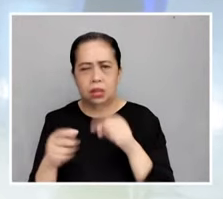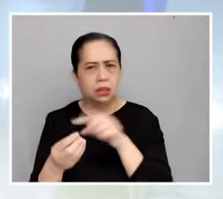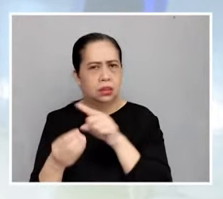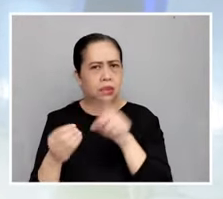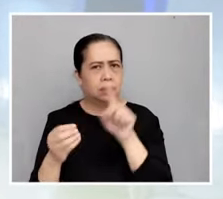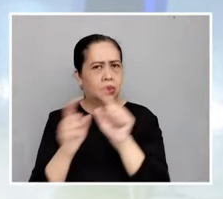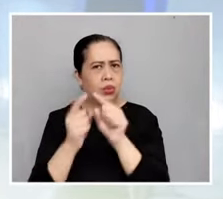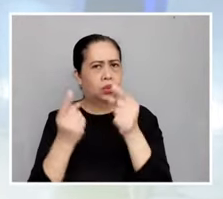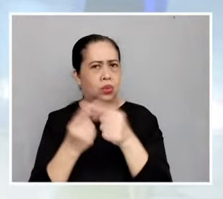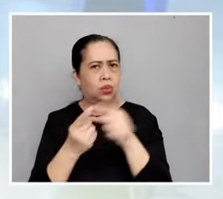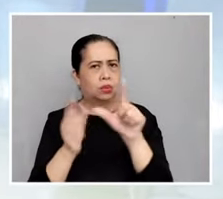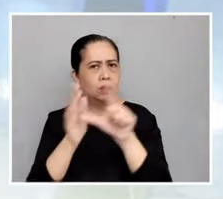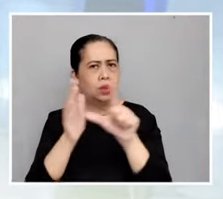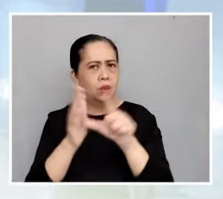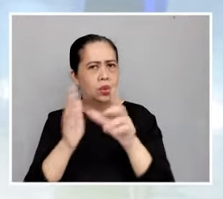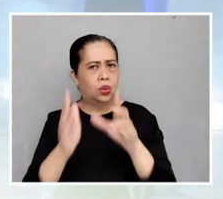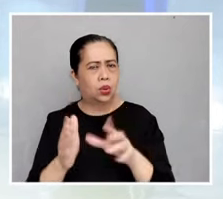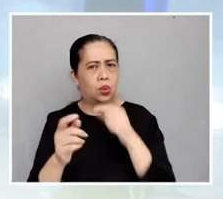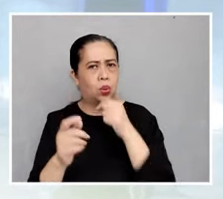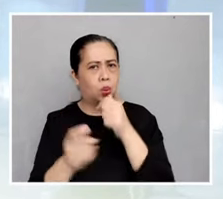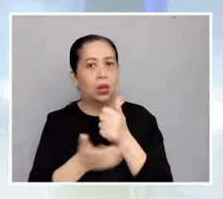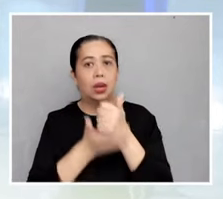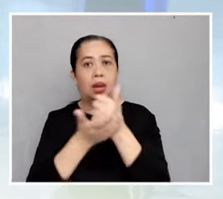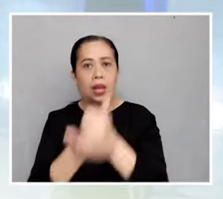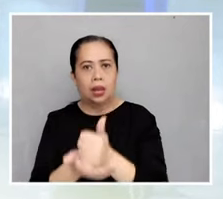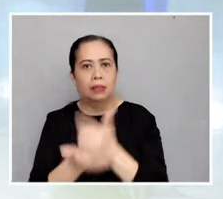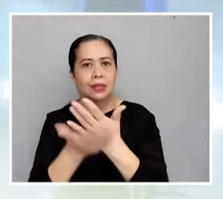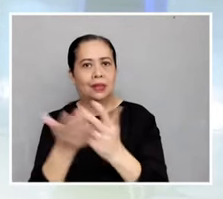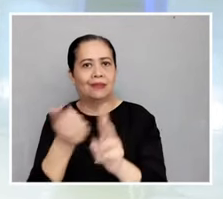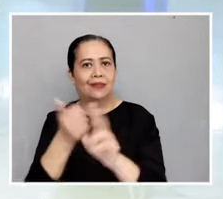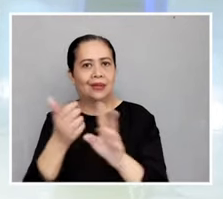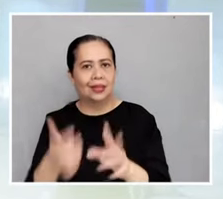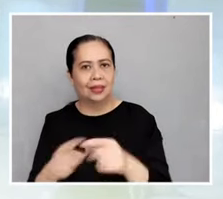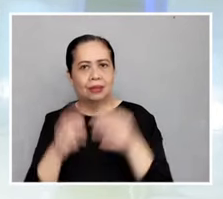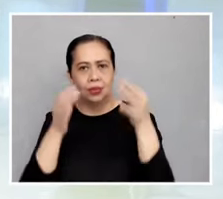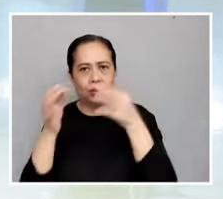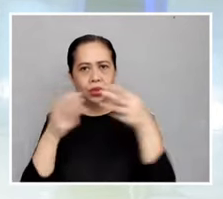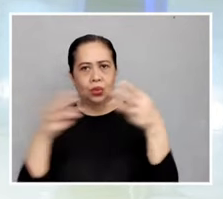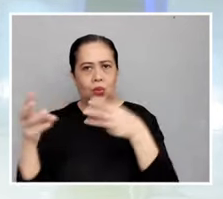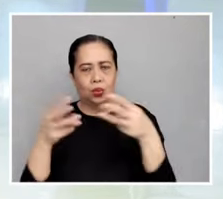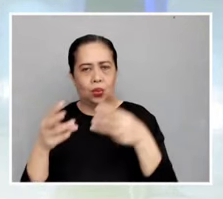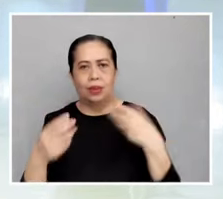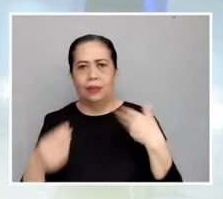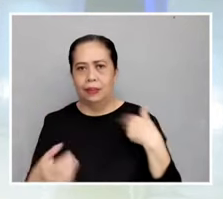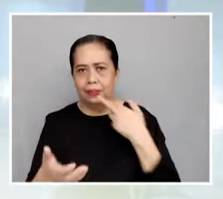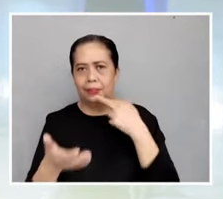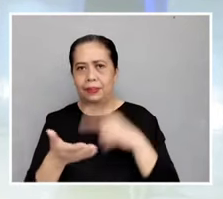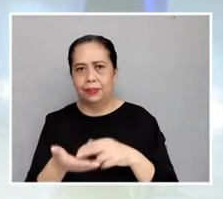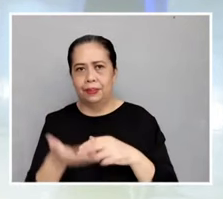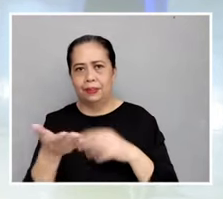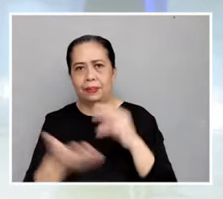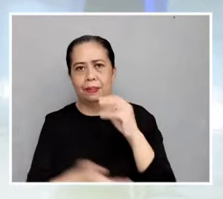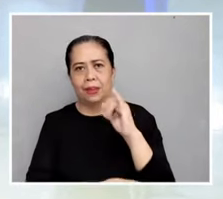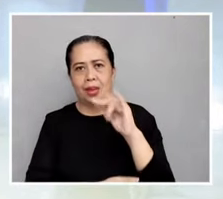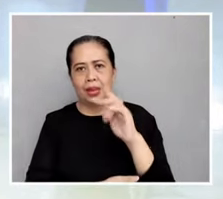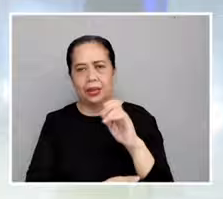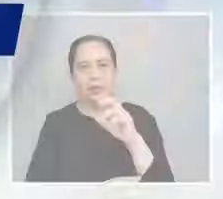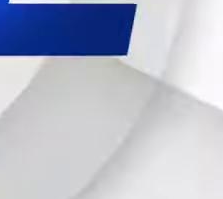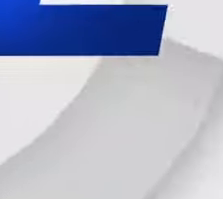ito ng isang grupo ng mga abogado na tumutulong sa ilang biktima ng drug war. nagpapatrol Mike